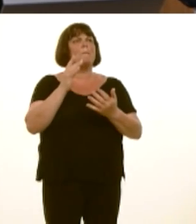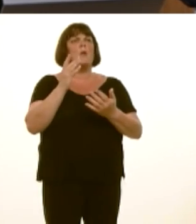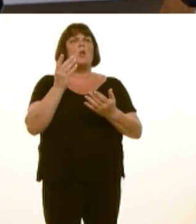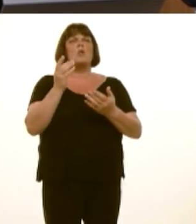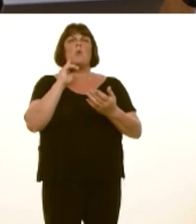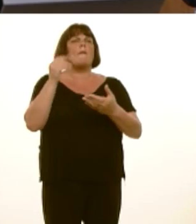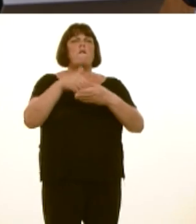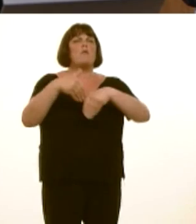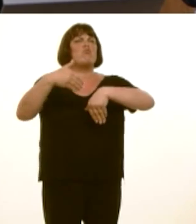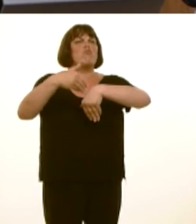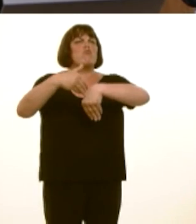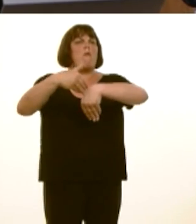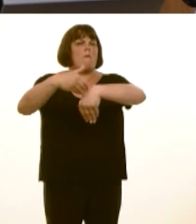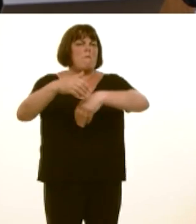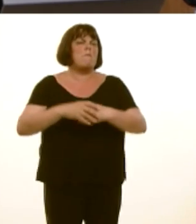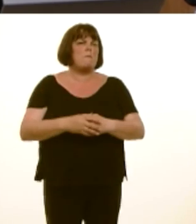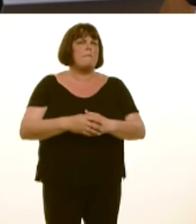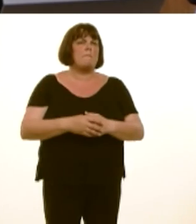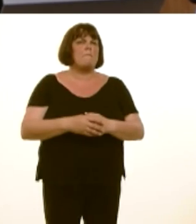helpu bobl i gael triniaeth tu fas